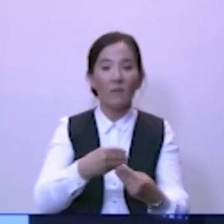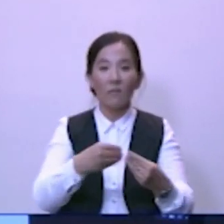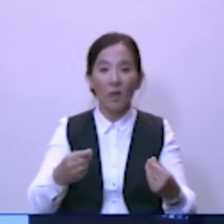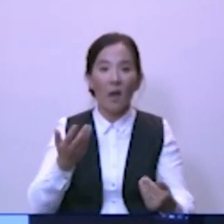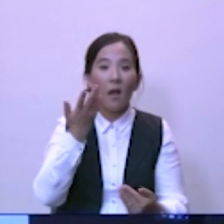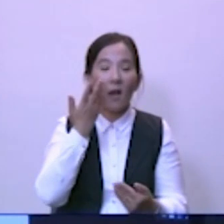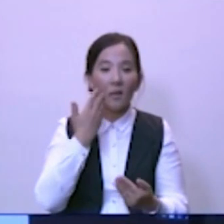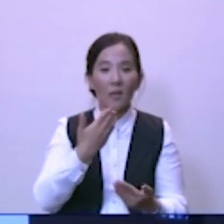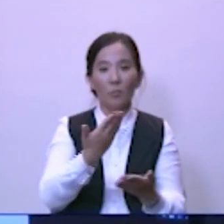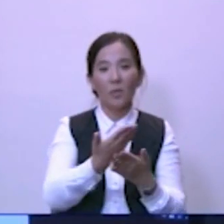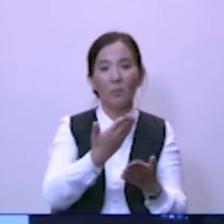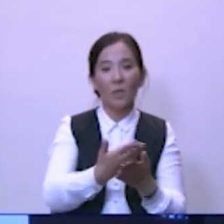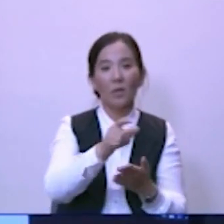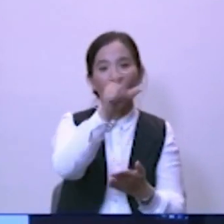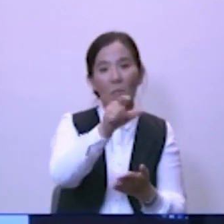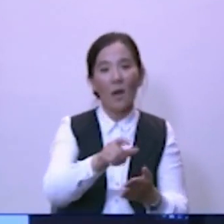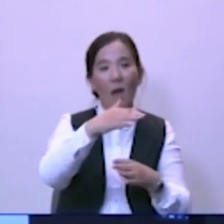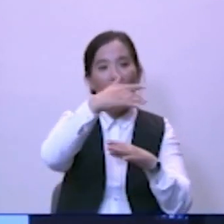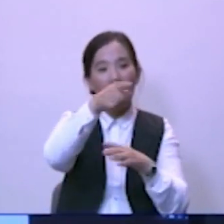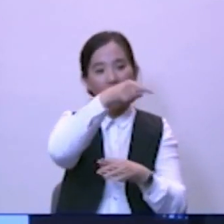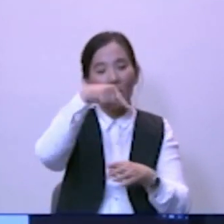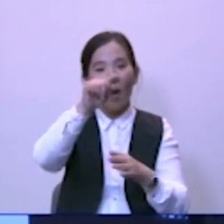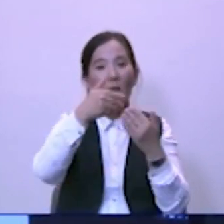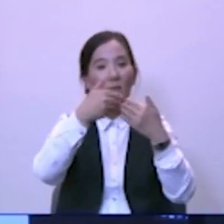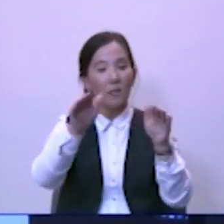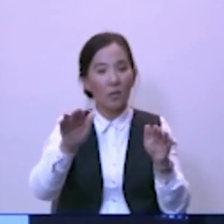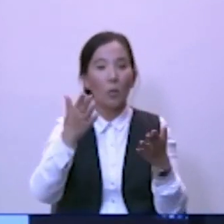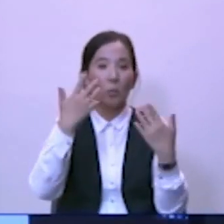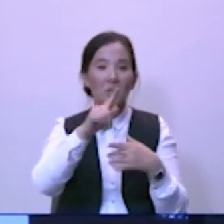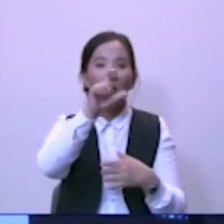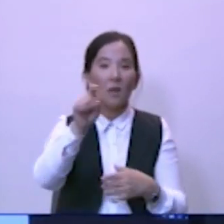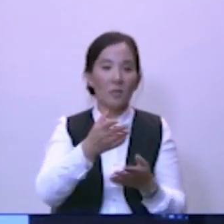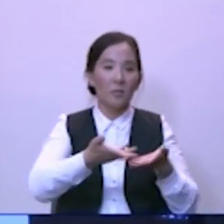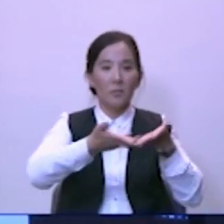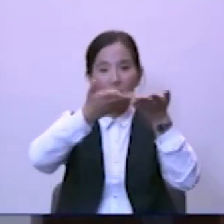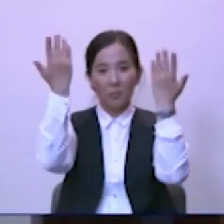оставляем открытым такую кислоту тагаз просто улетучивается